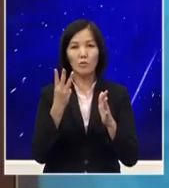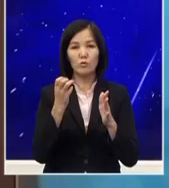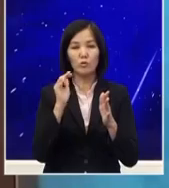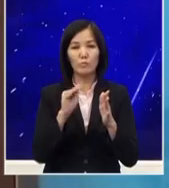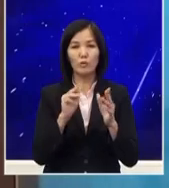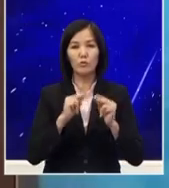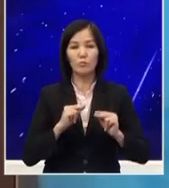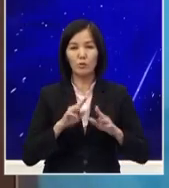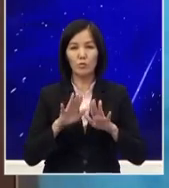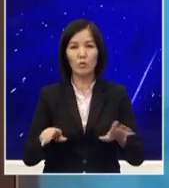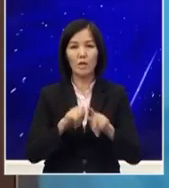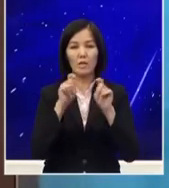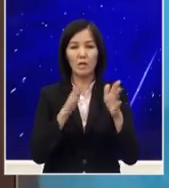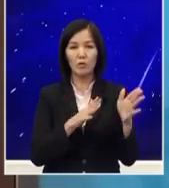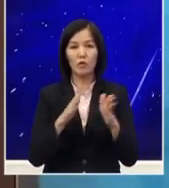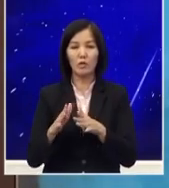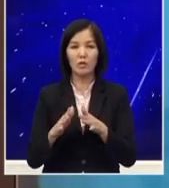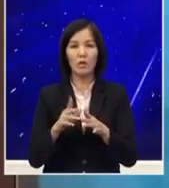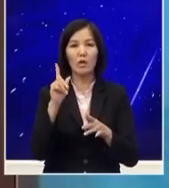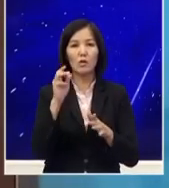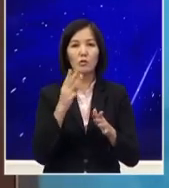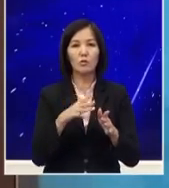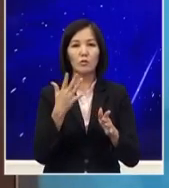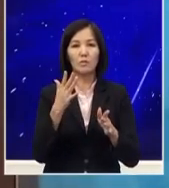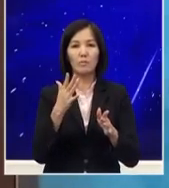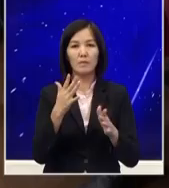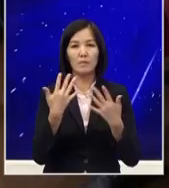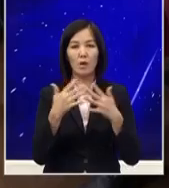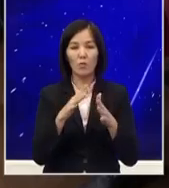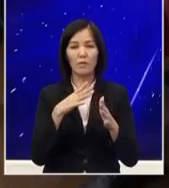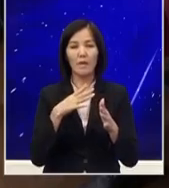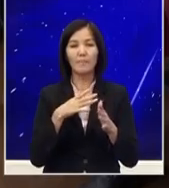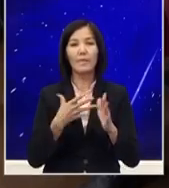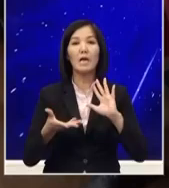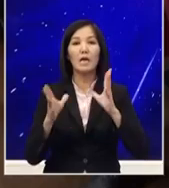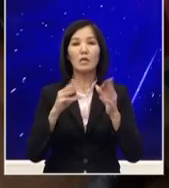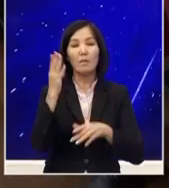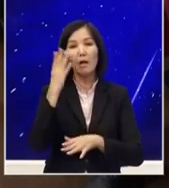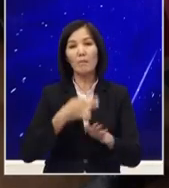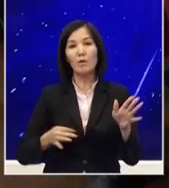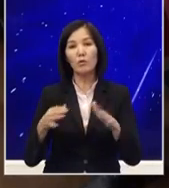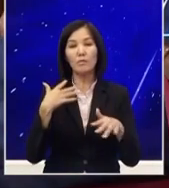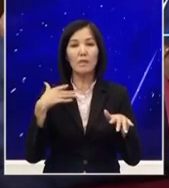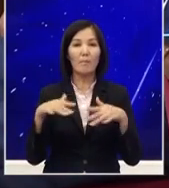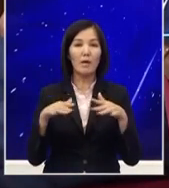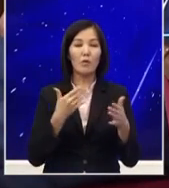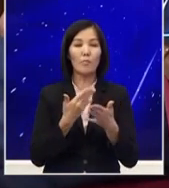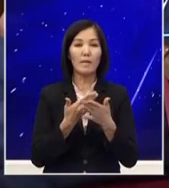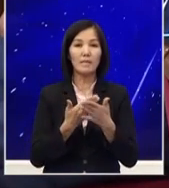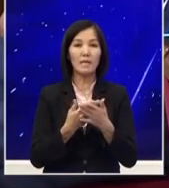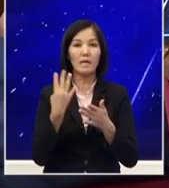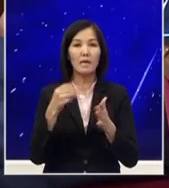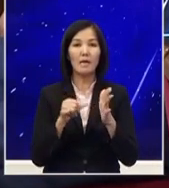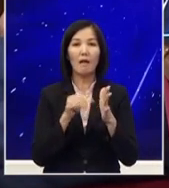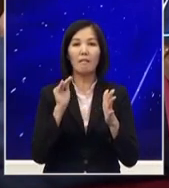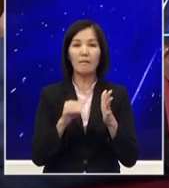құрылған. 149 мыңы тұрақты жұмыс орны, 135 мыңы ауылда. Жалпы Алматы облысында бұл жұмыс баяу. Мәселен, биыл өңірде 46